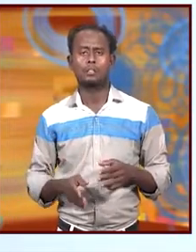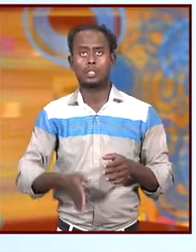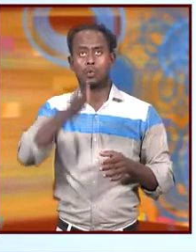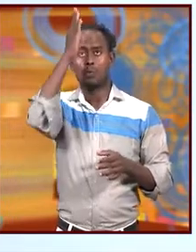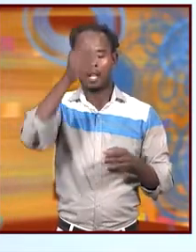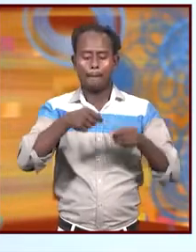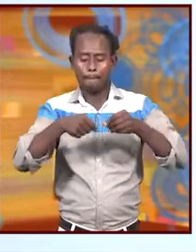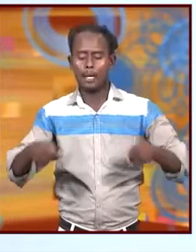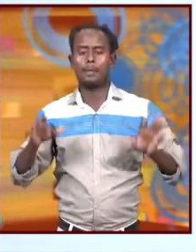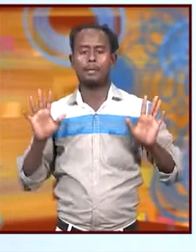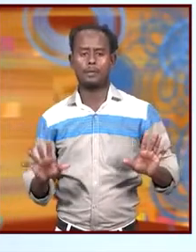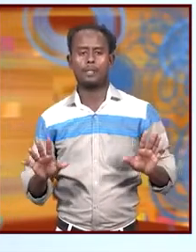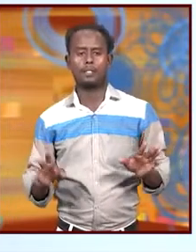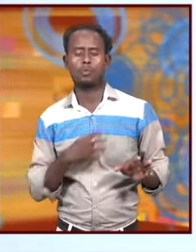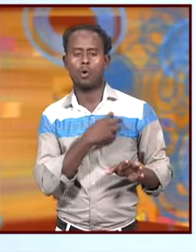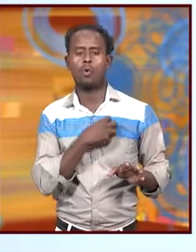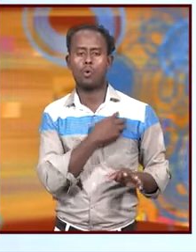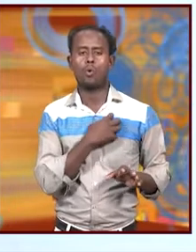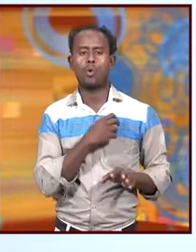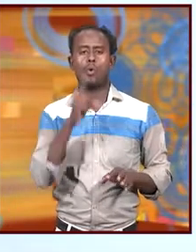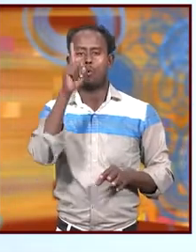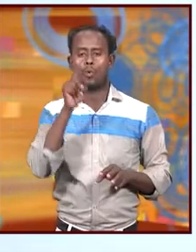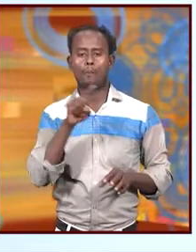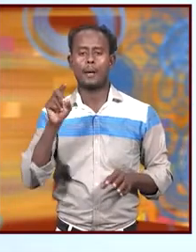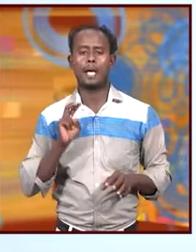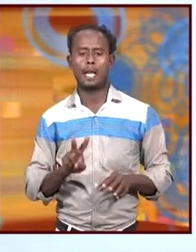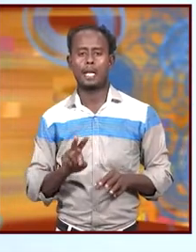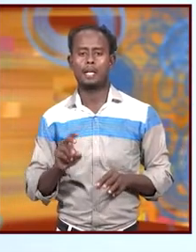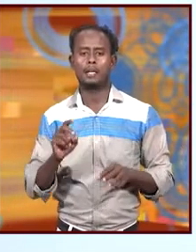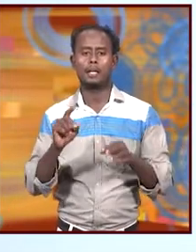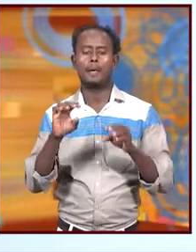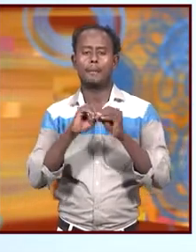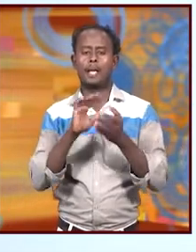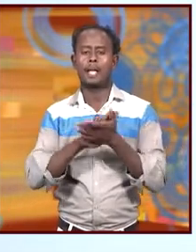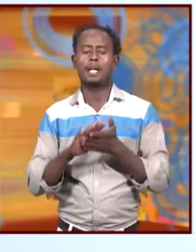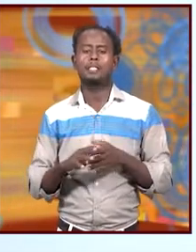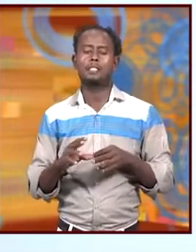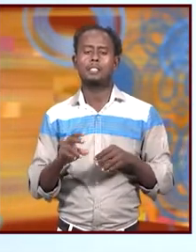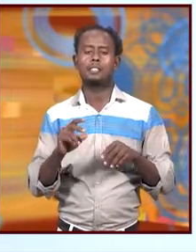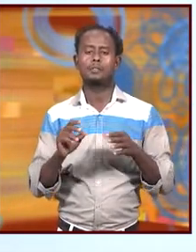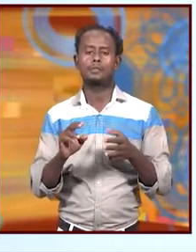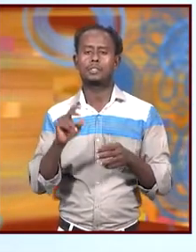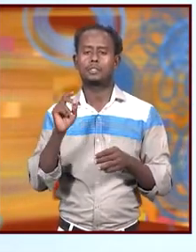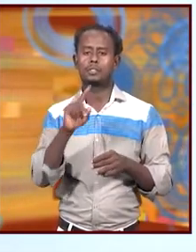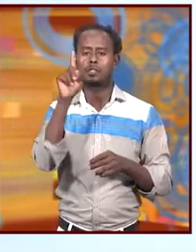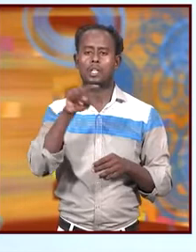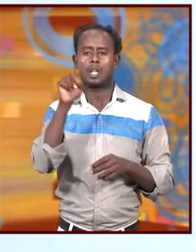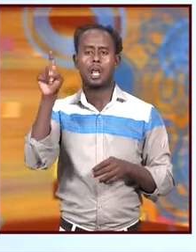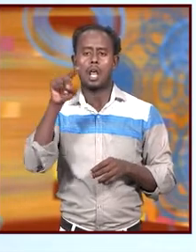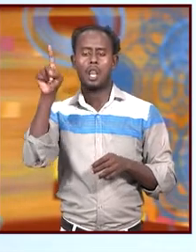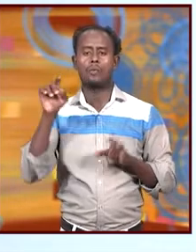முக்கோணத்தினுடைய பரப்பளவு. பரப்பளவுக்கான வாய்ப்பாடு 1/2 BH சதுர அலகுகள். ஆக